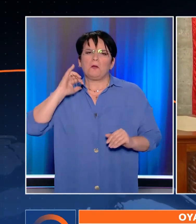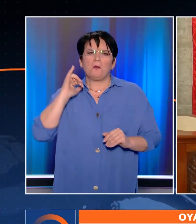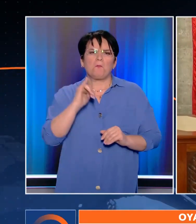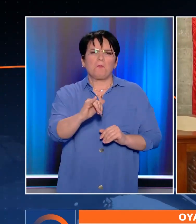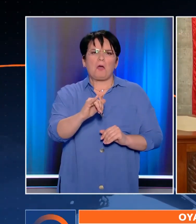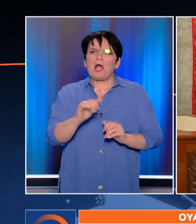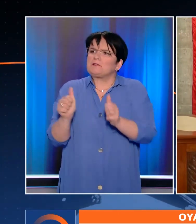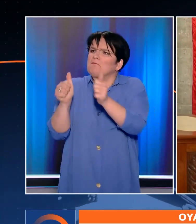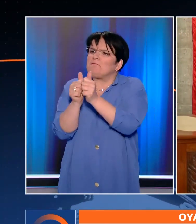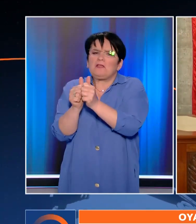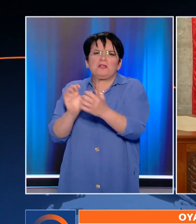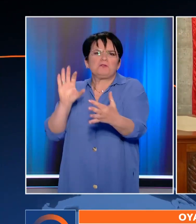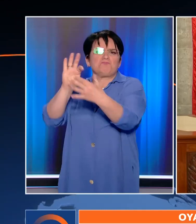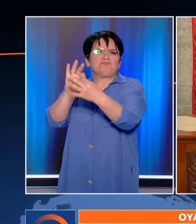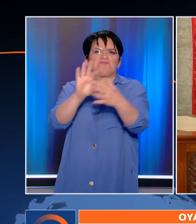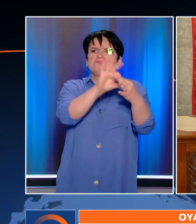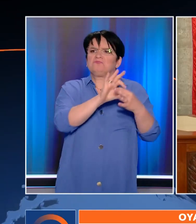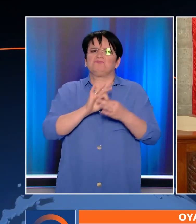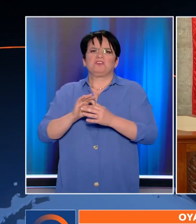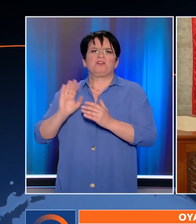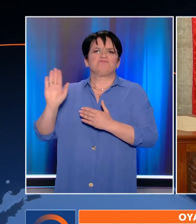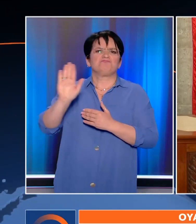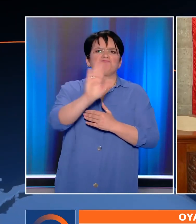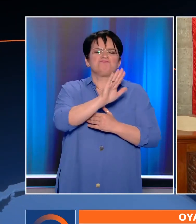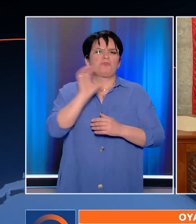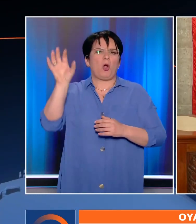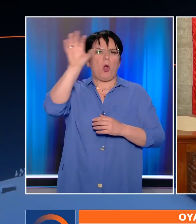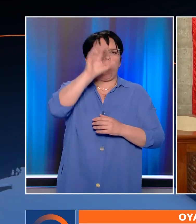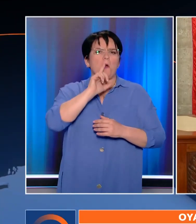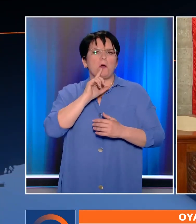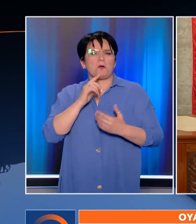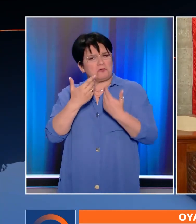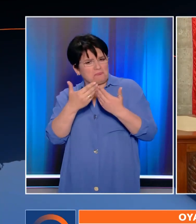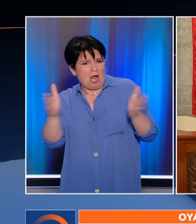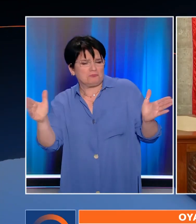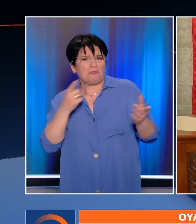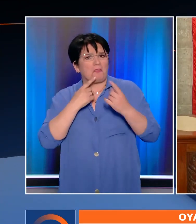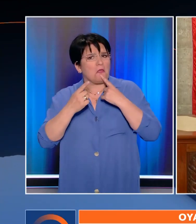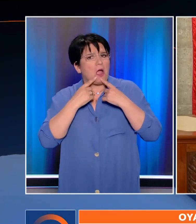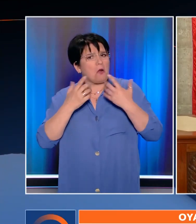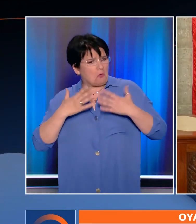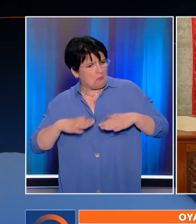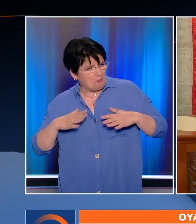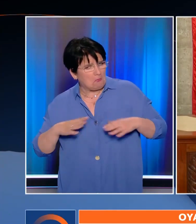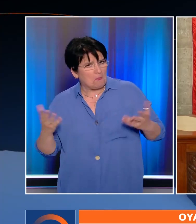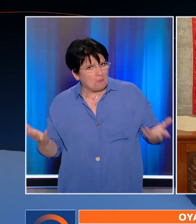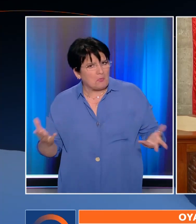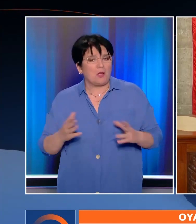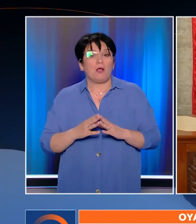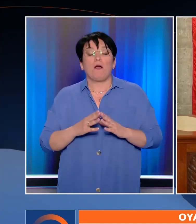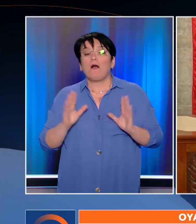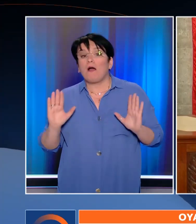χείρα φιλίας σε όλους μας τους γειτόνους. Είμαστε πάντοτε ανοιχτοί στον διάλογο, αλλά υπάρχει